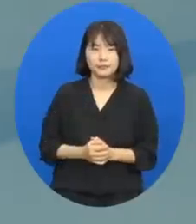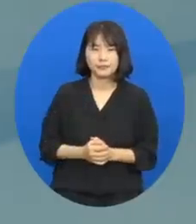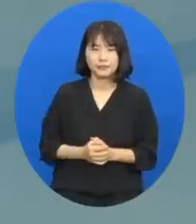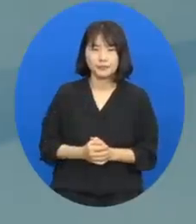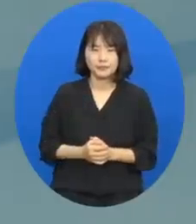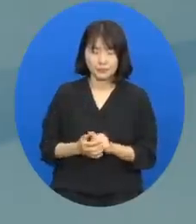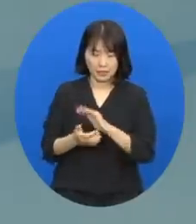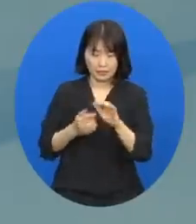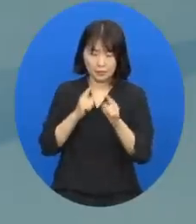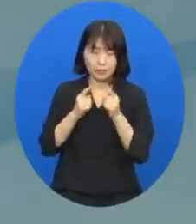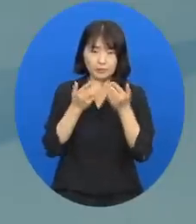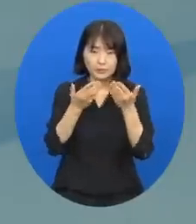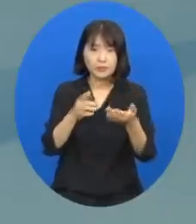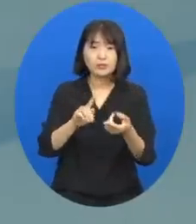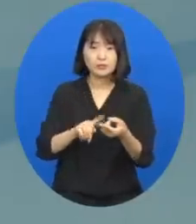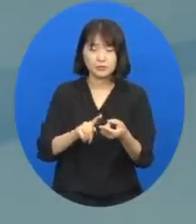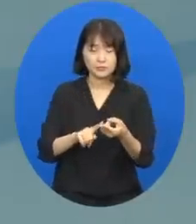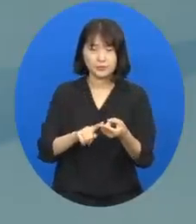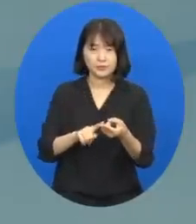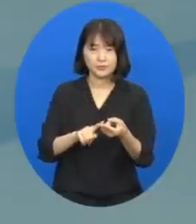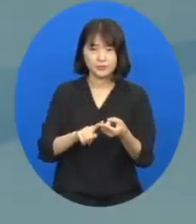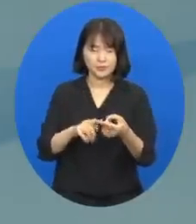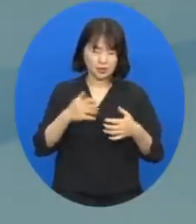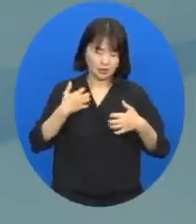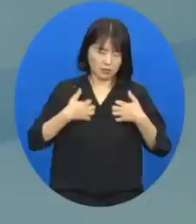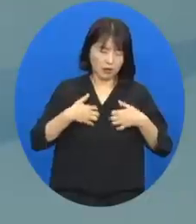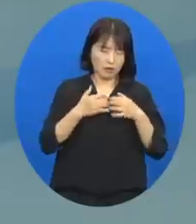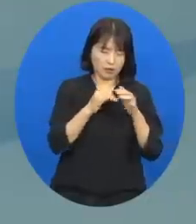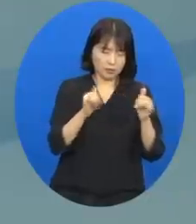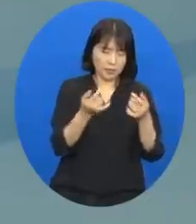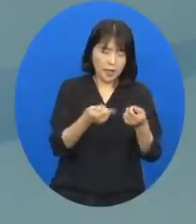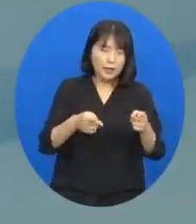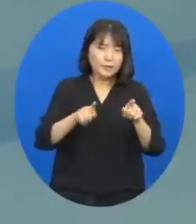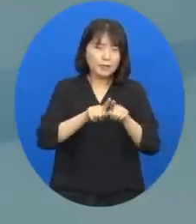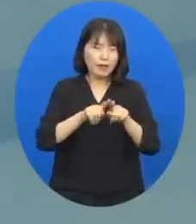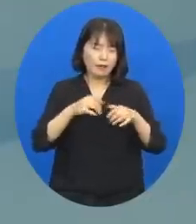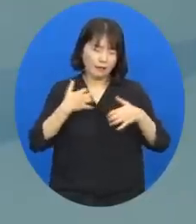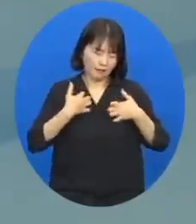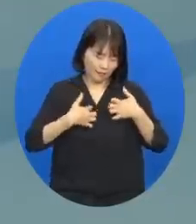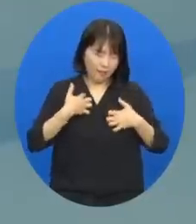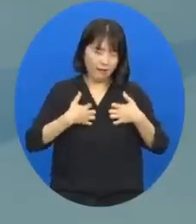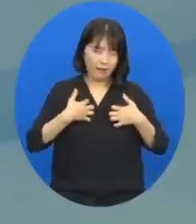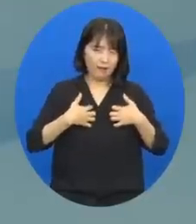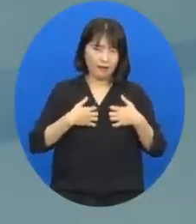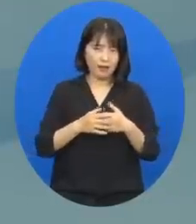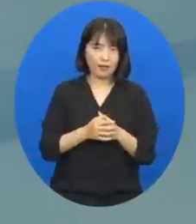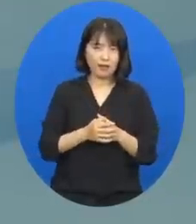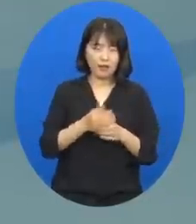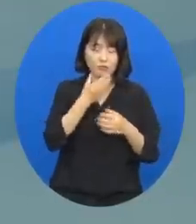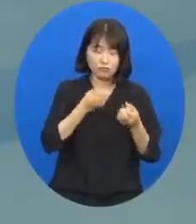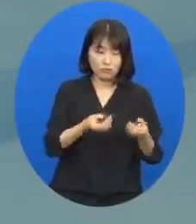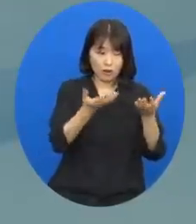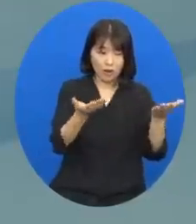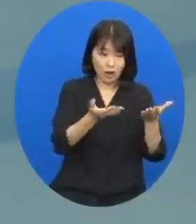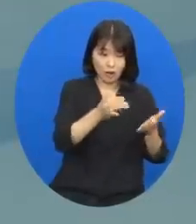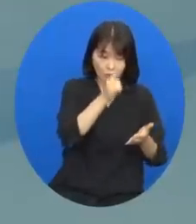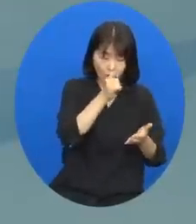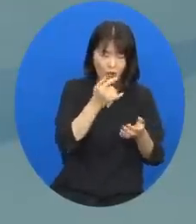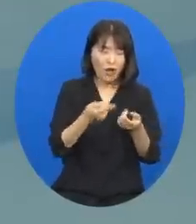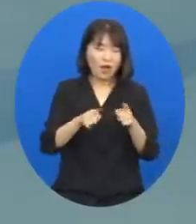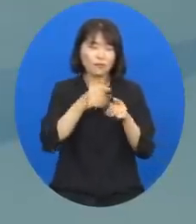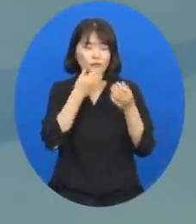말씀드린대로 질도 환자들에게 어떻게 하라고요 그들과 함께 기뻐해 줄 정말 축하할 일이 있으면 갚게 축하해주고